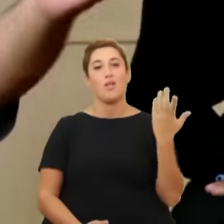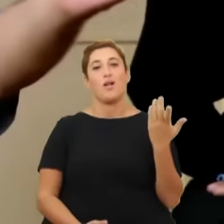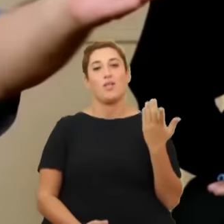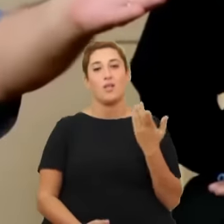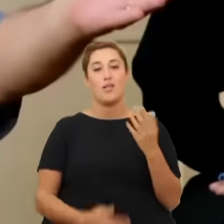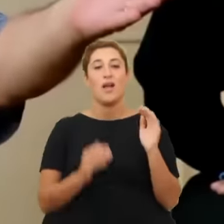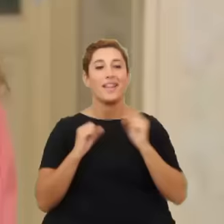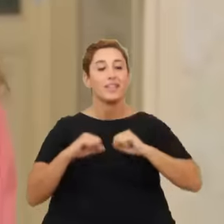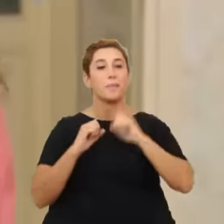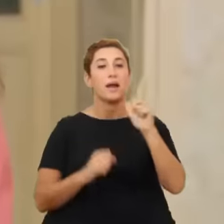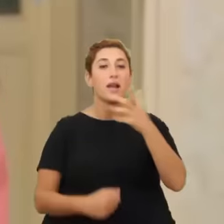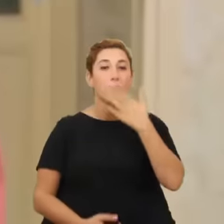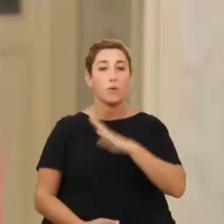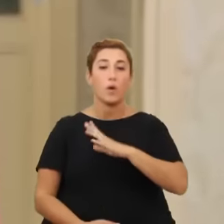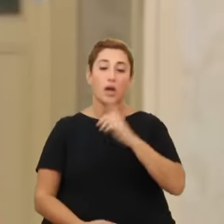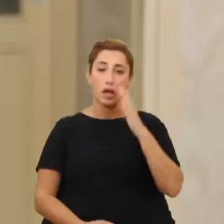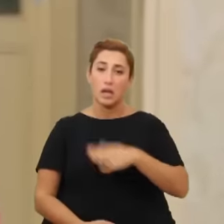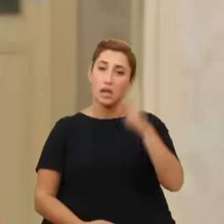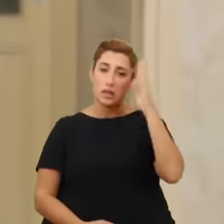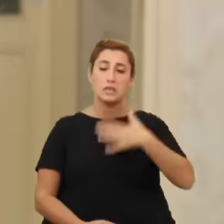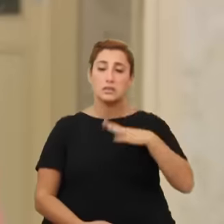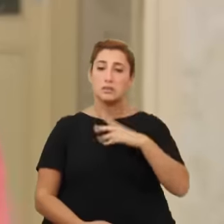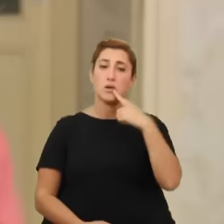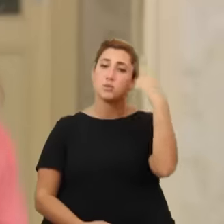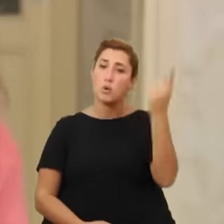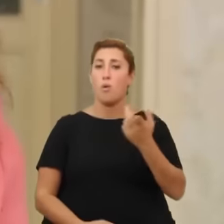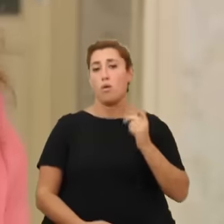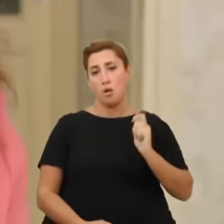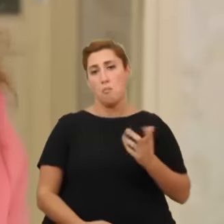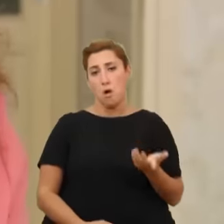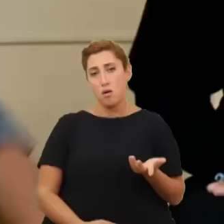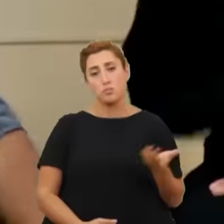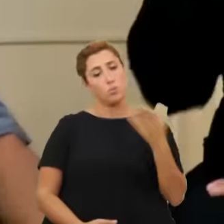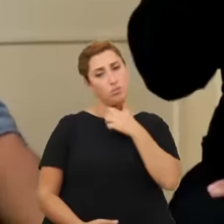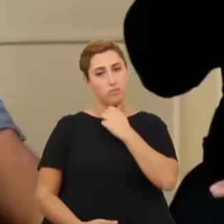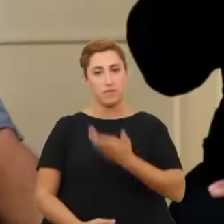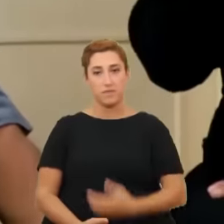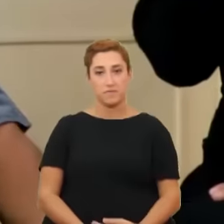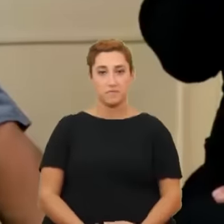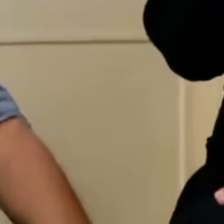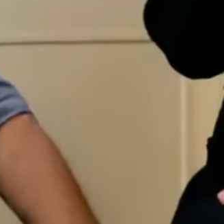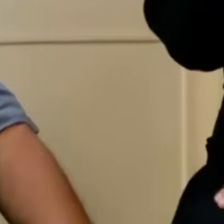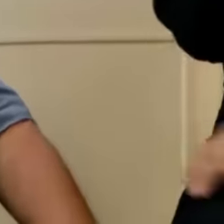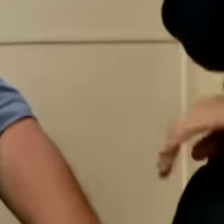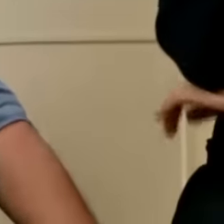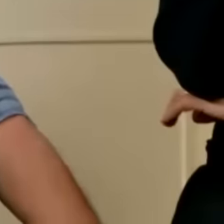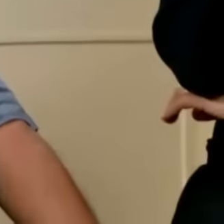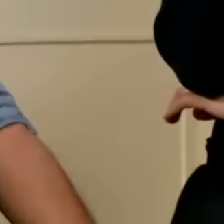ya, prova yapmaya gerek yok. Git efendim, ben de iste ya, ben yaparsın, inanıyorum sana ya. Alem ya.